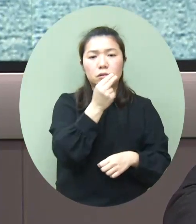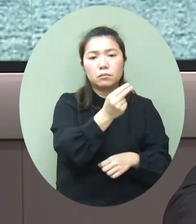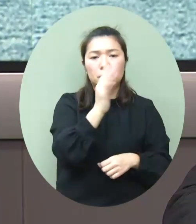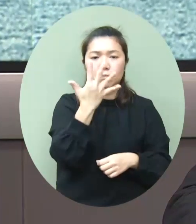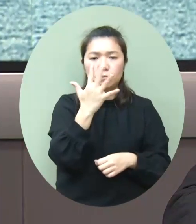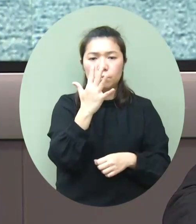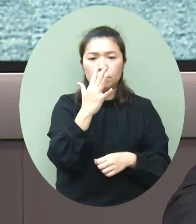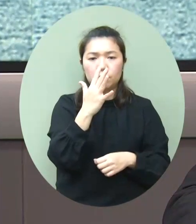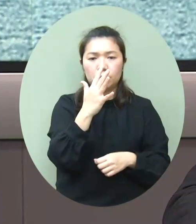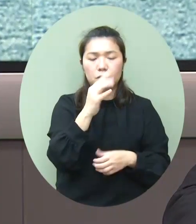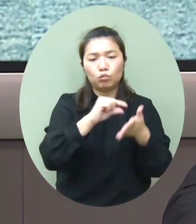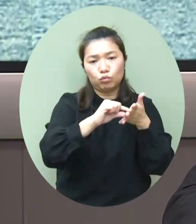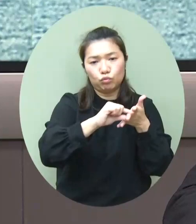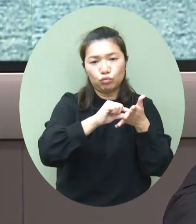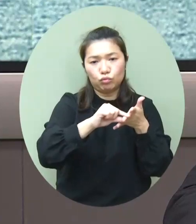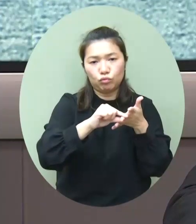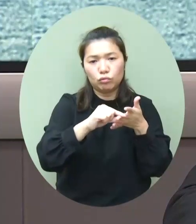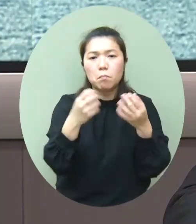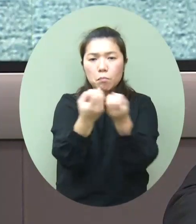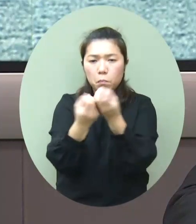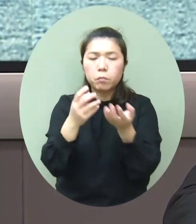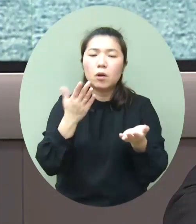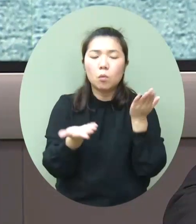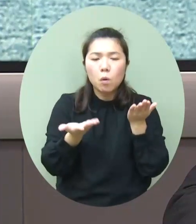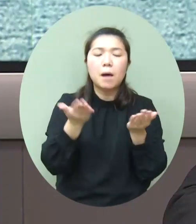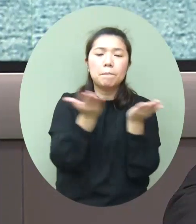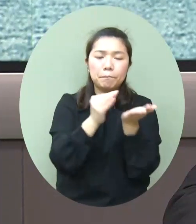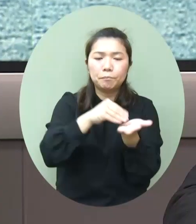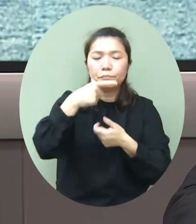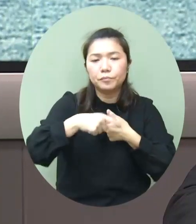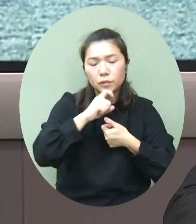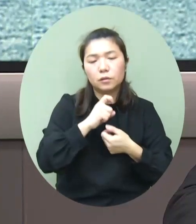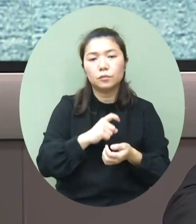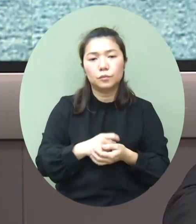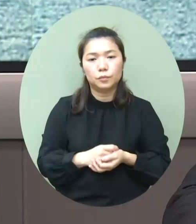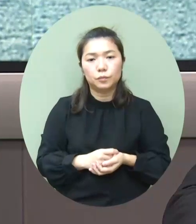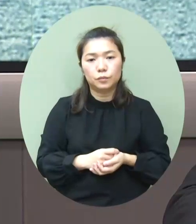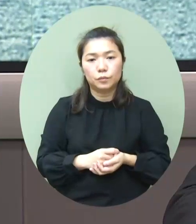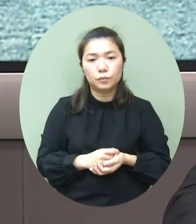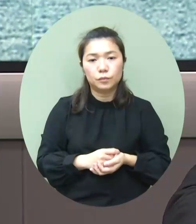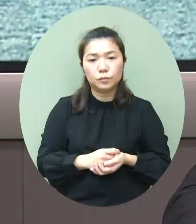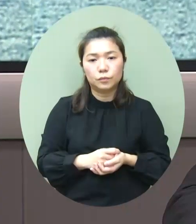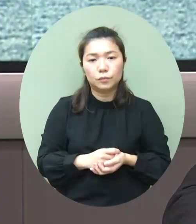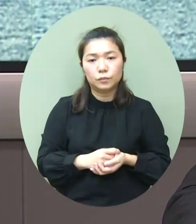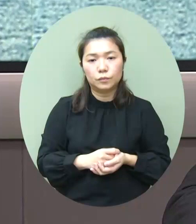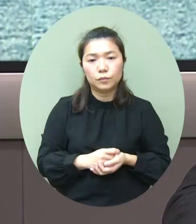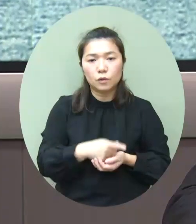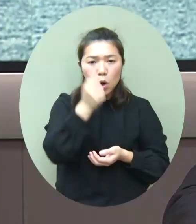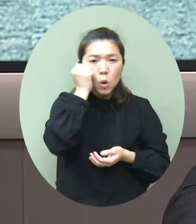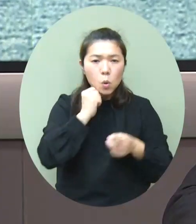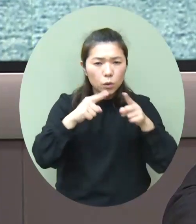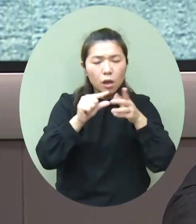是新界西。我们的累计的个案就是755家的院舍